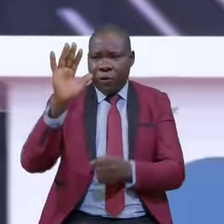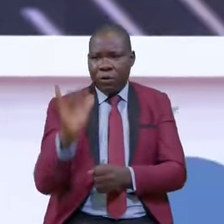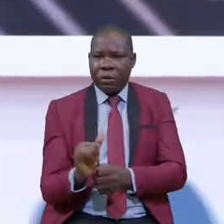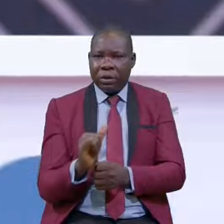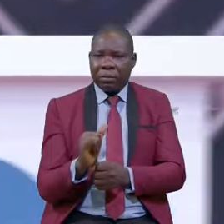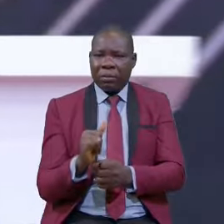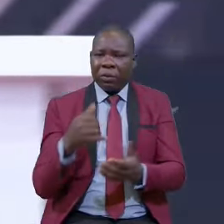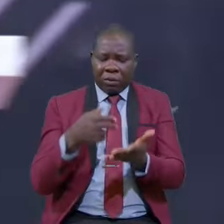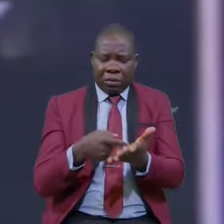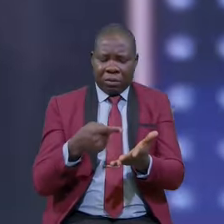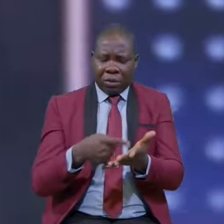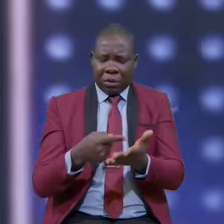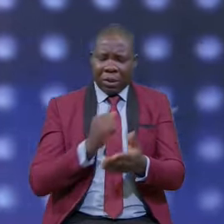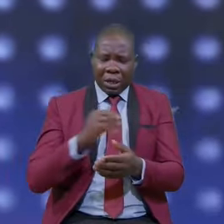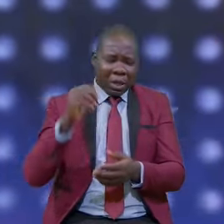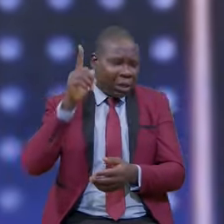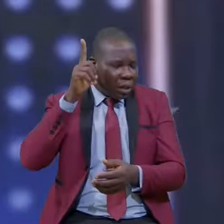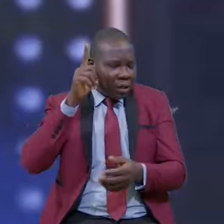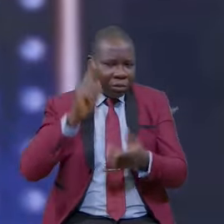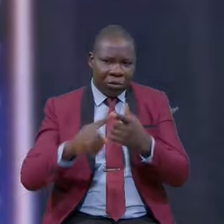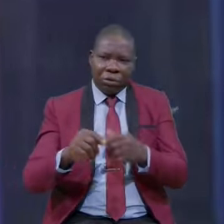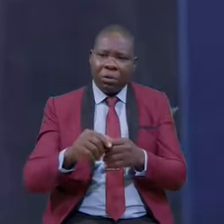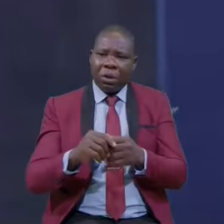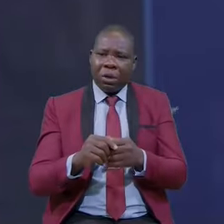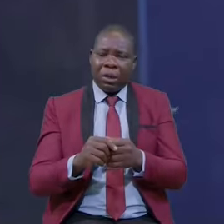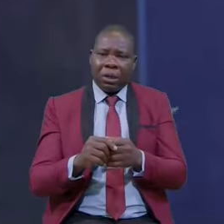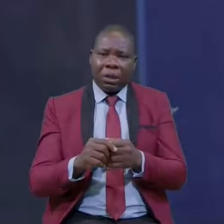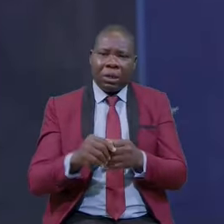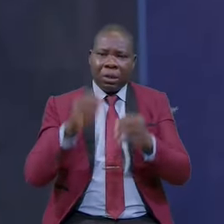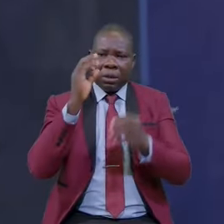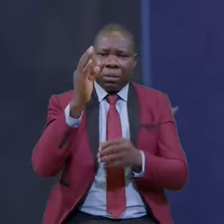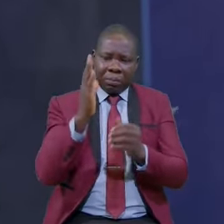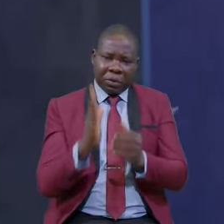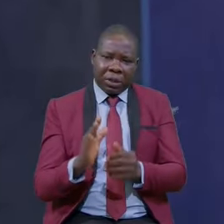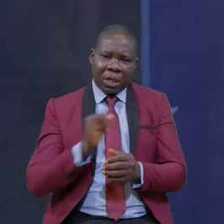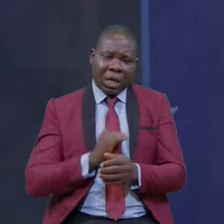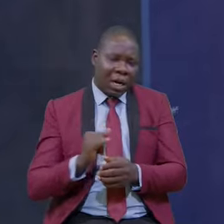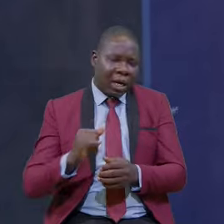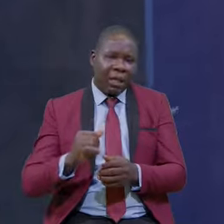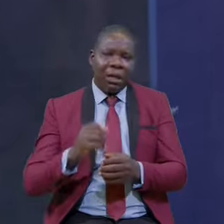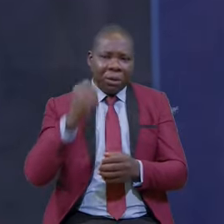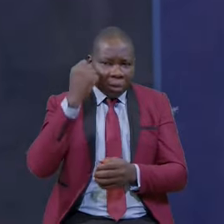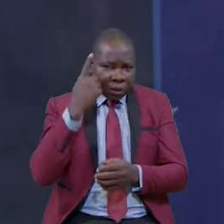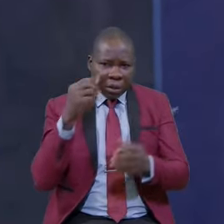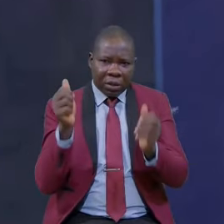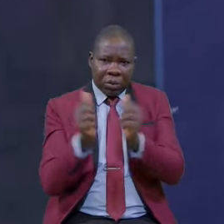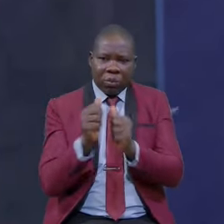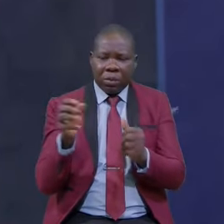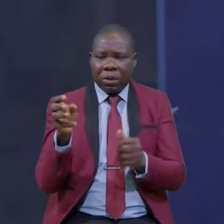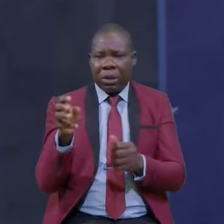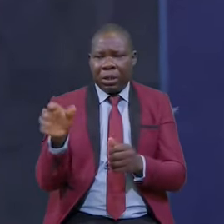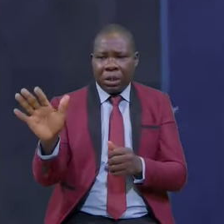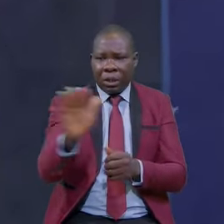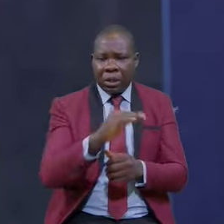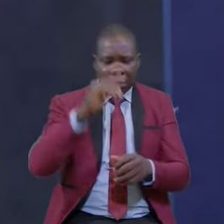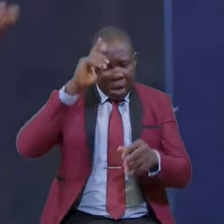savez, parfois, j'écoute des prédicateurs et je suis d'accord avec eux en partie. Et parfois,